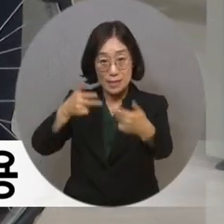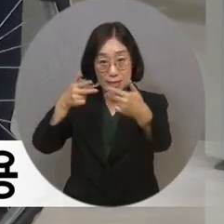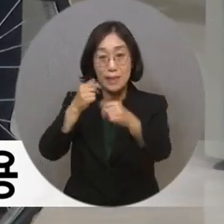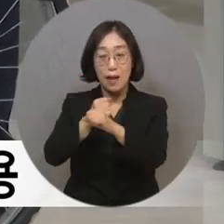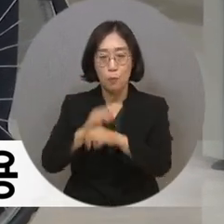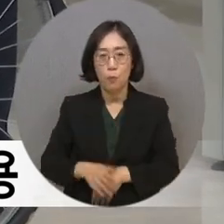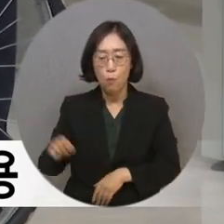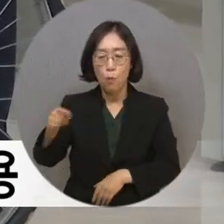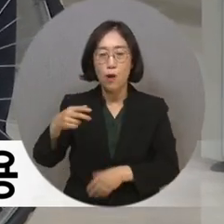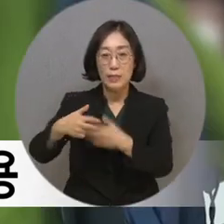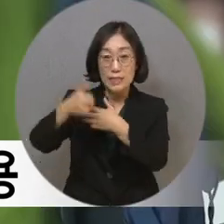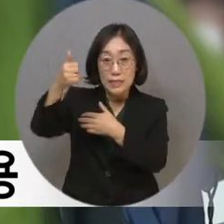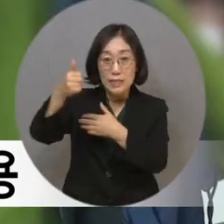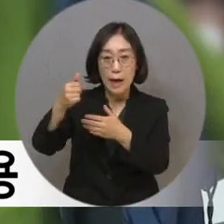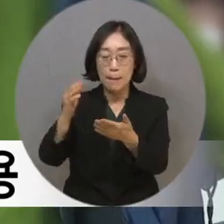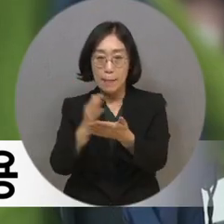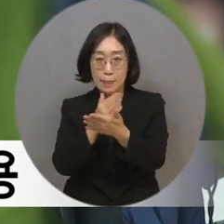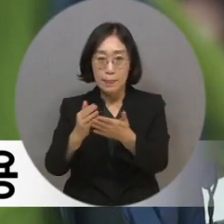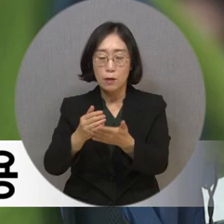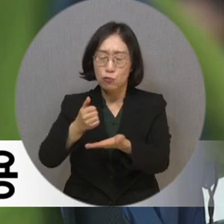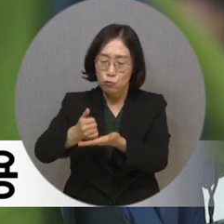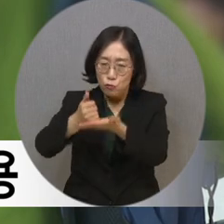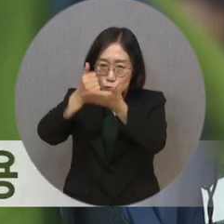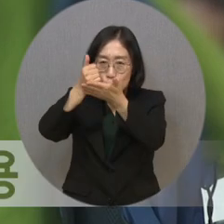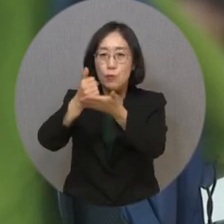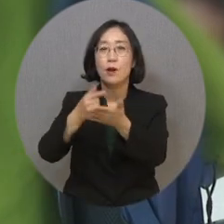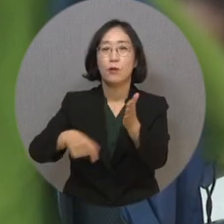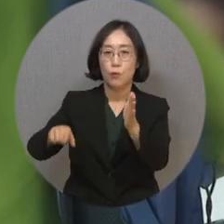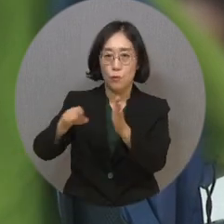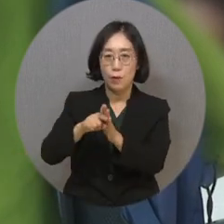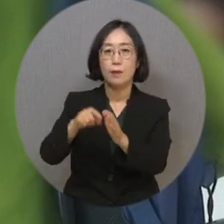의료진의 판단을 존중하는 방향성을 가지고 마련됐습니다.